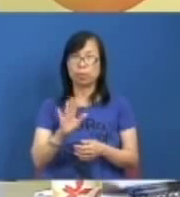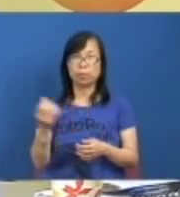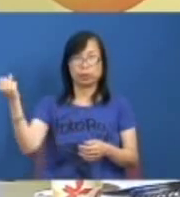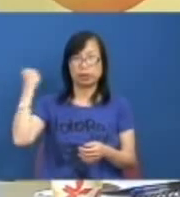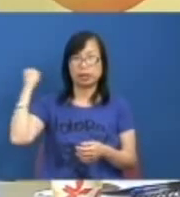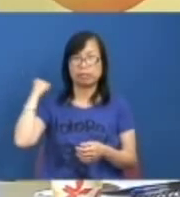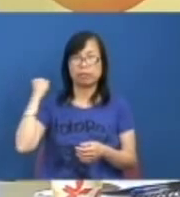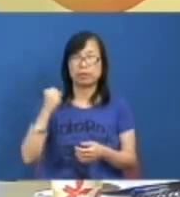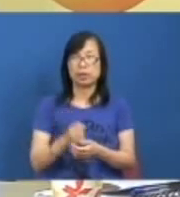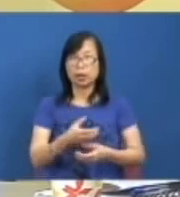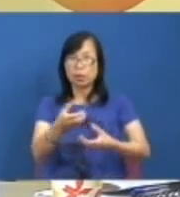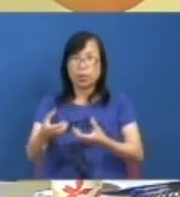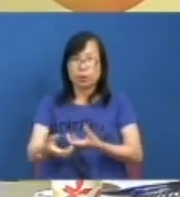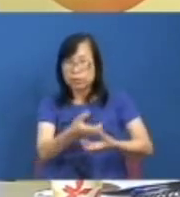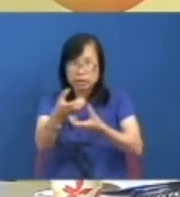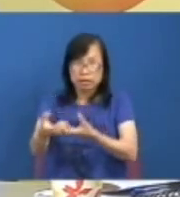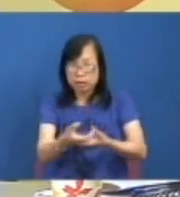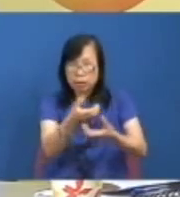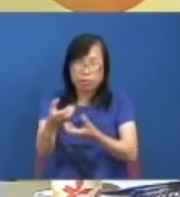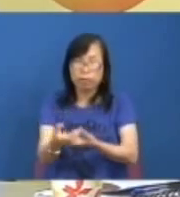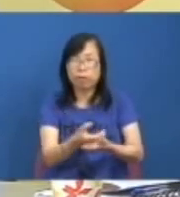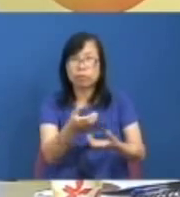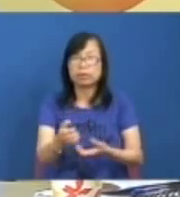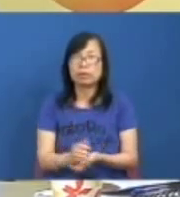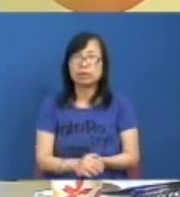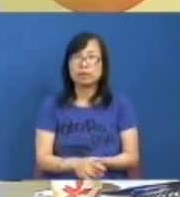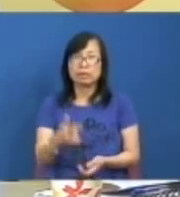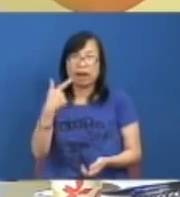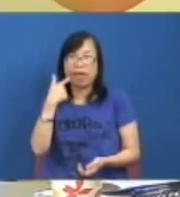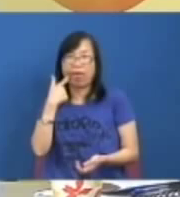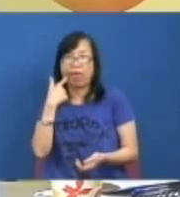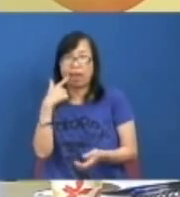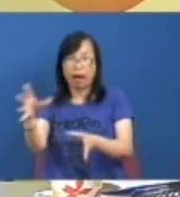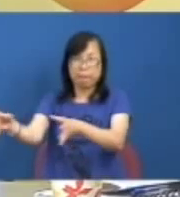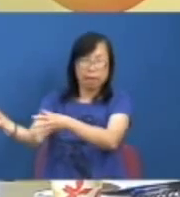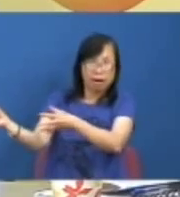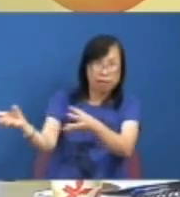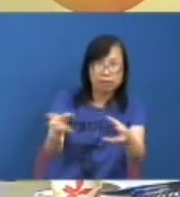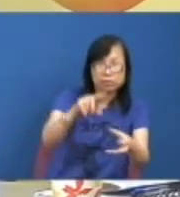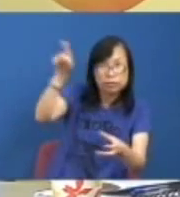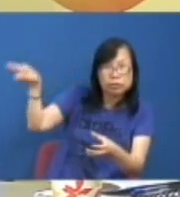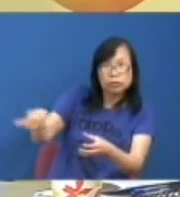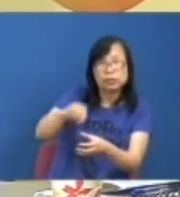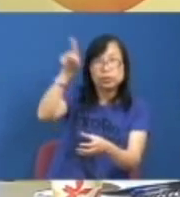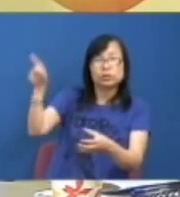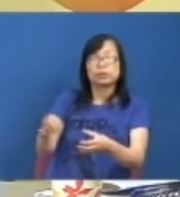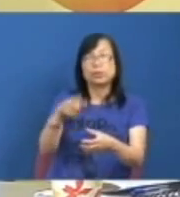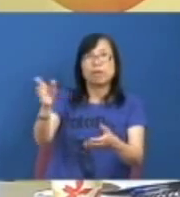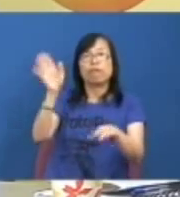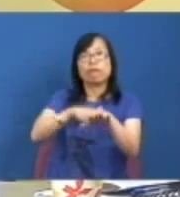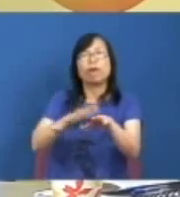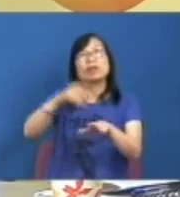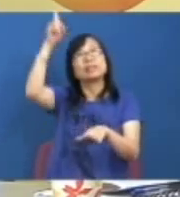力用嗰個消防喉嚨去救火噶嘛。你諗下，你硬要幫個消防喉嚨，仲要擺喺天台或者喺嗰